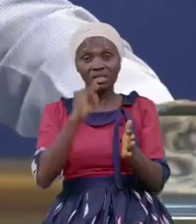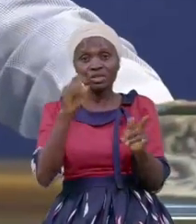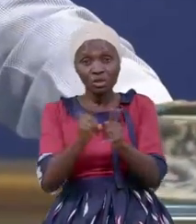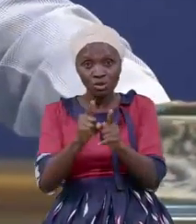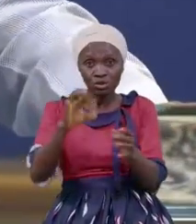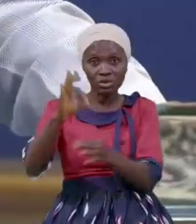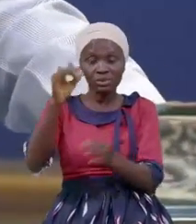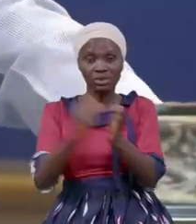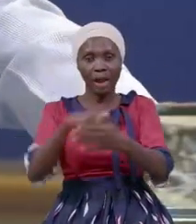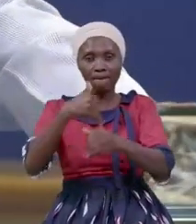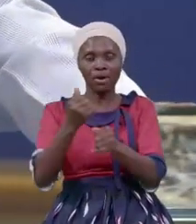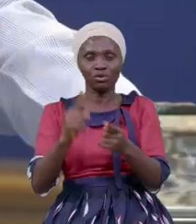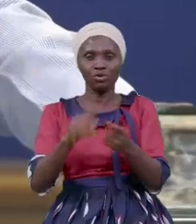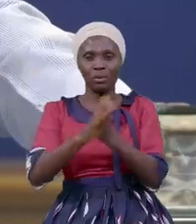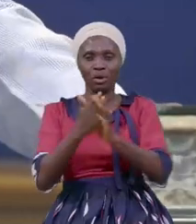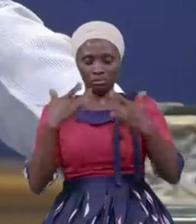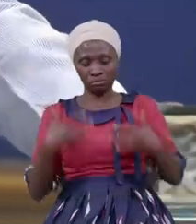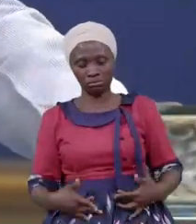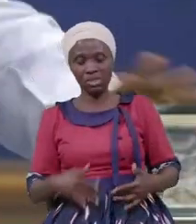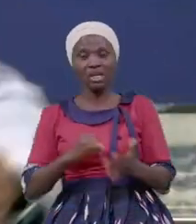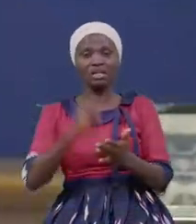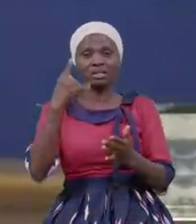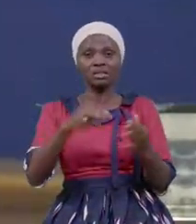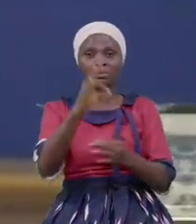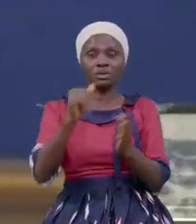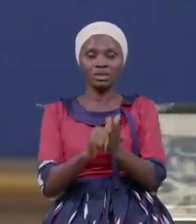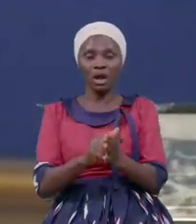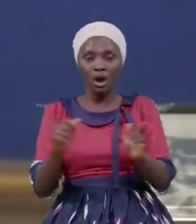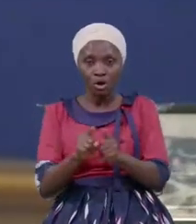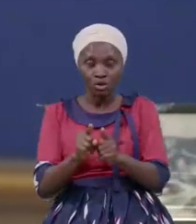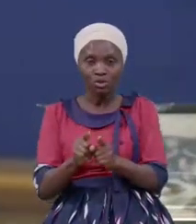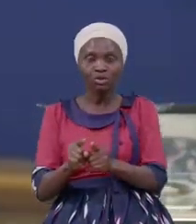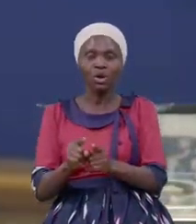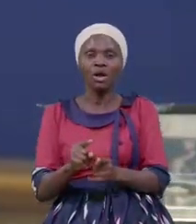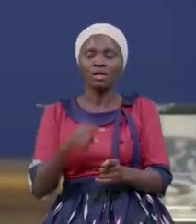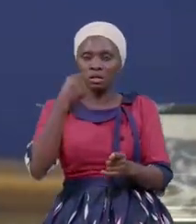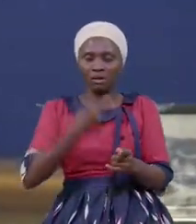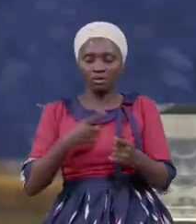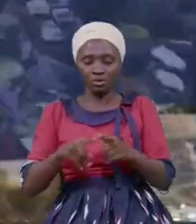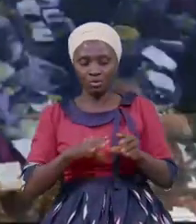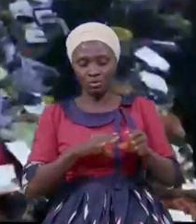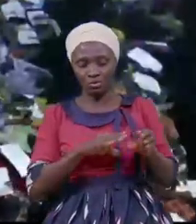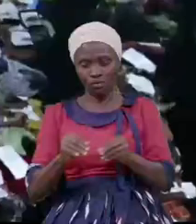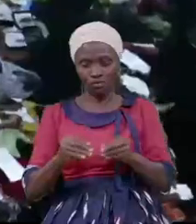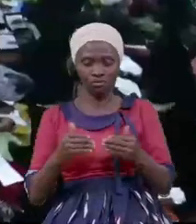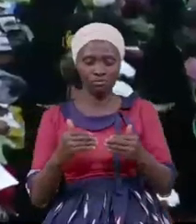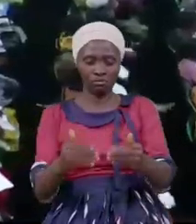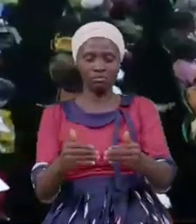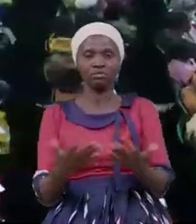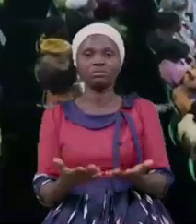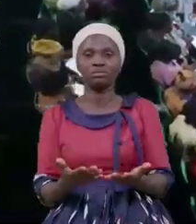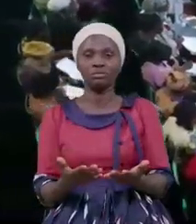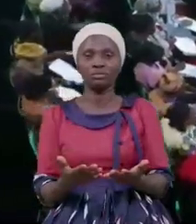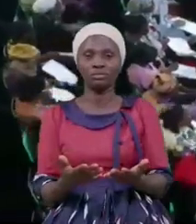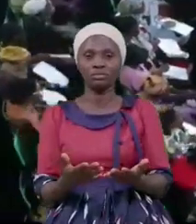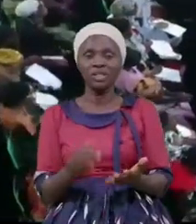dit ce n'est plus la peine de continuer je faisais du bien où est le résultat je ne le ferai plus c'est l'esprit en nous mais si